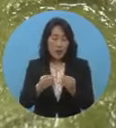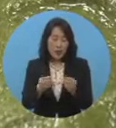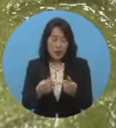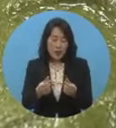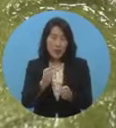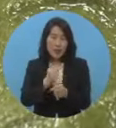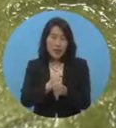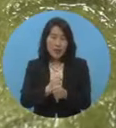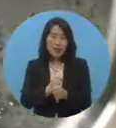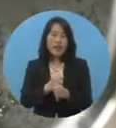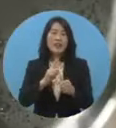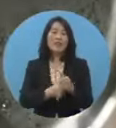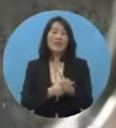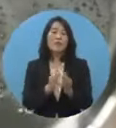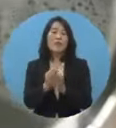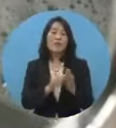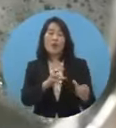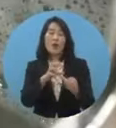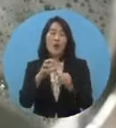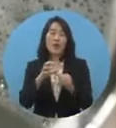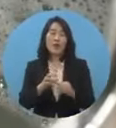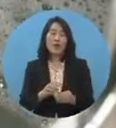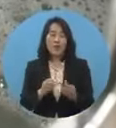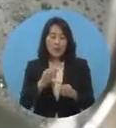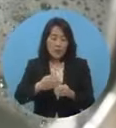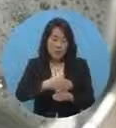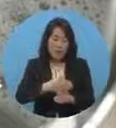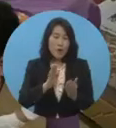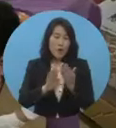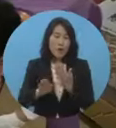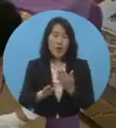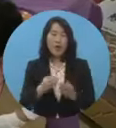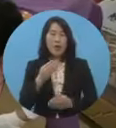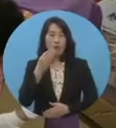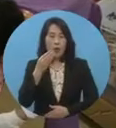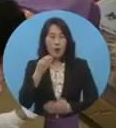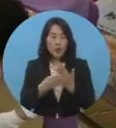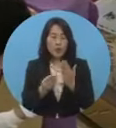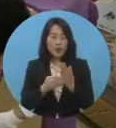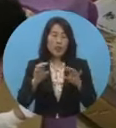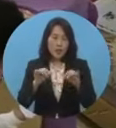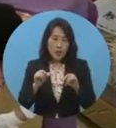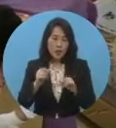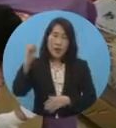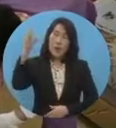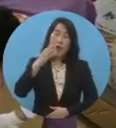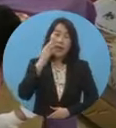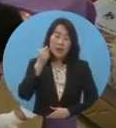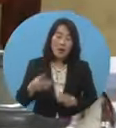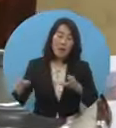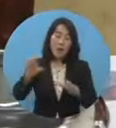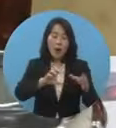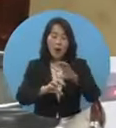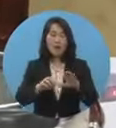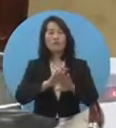재료로 씁니다 비누 재료를 잘라 녹인 다음 녹차 가루와 해 발하게 여유를 넣어 틀에 붓고 시키면 비누가